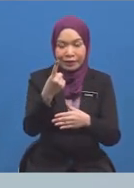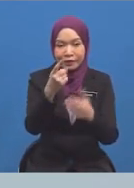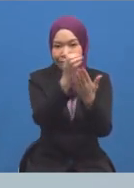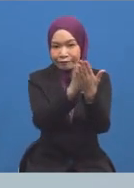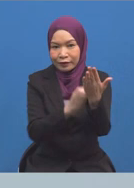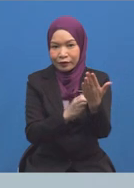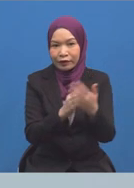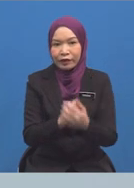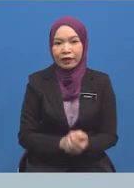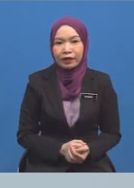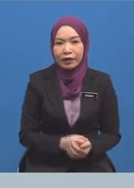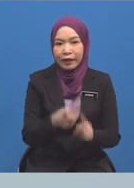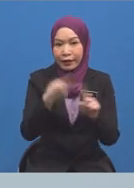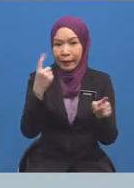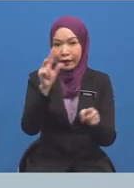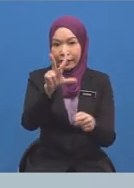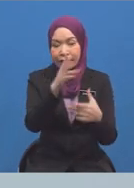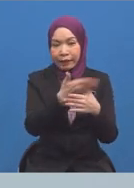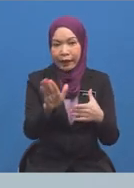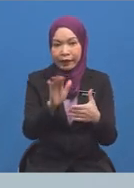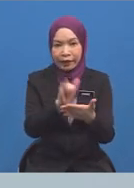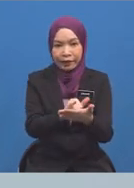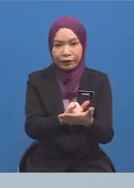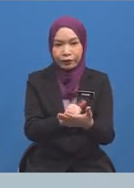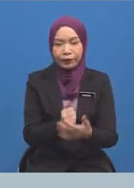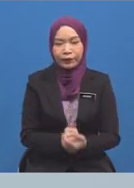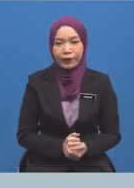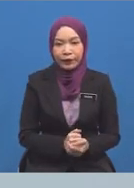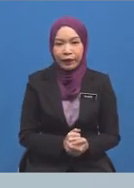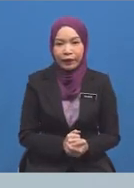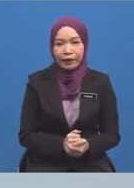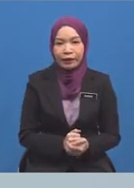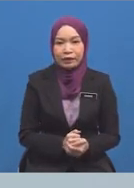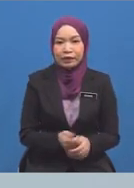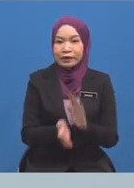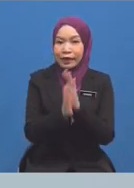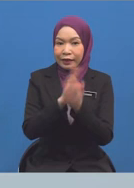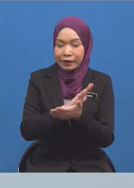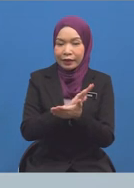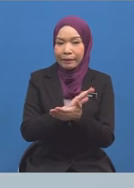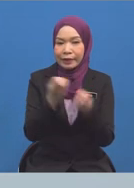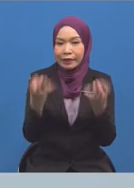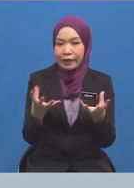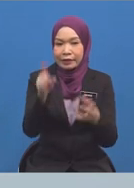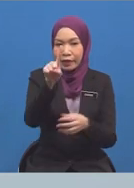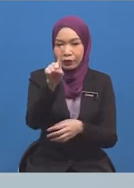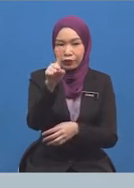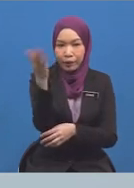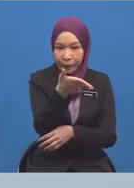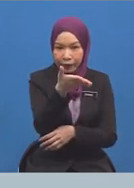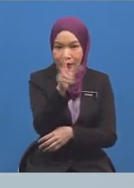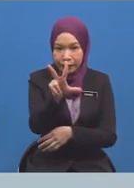kebahagiaan tersebut ia menunjukkan pecahan 1/3 hari kita